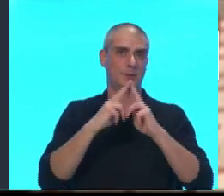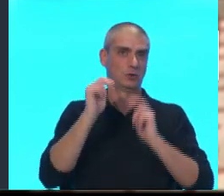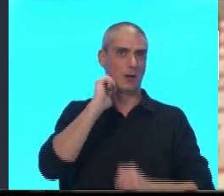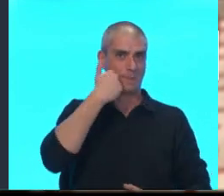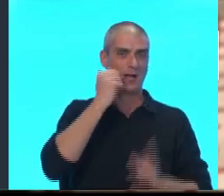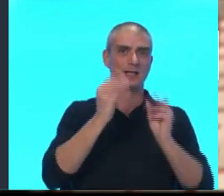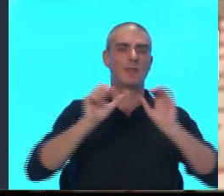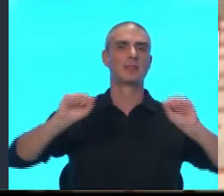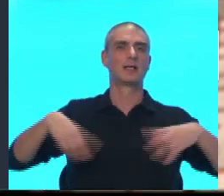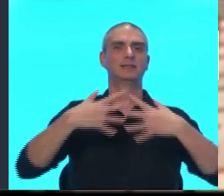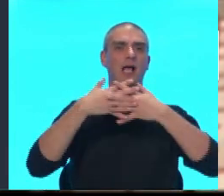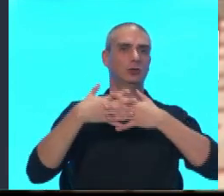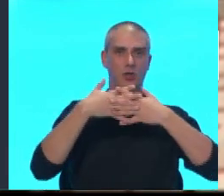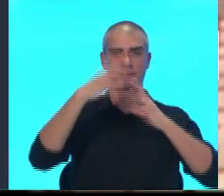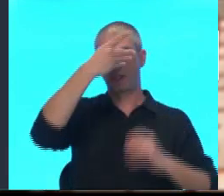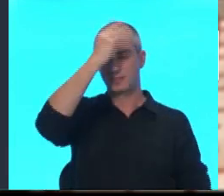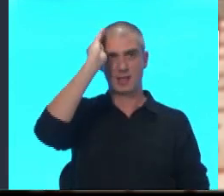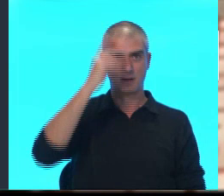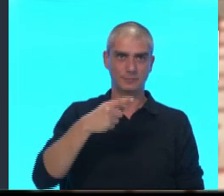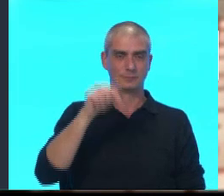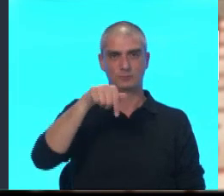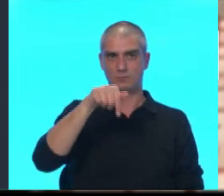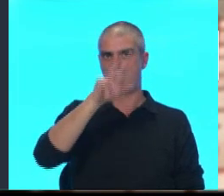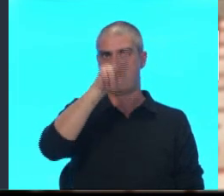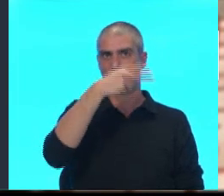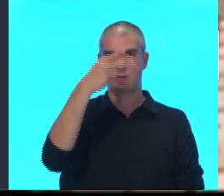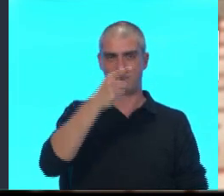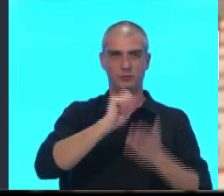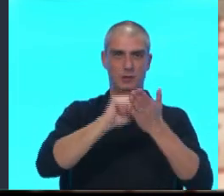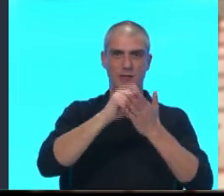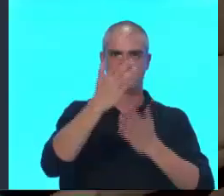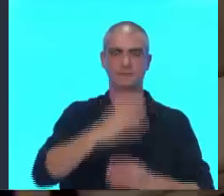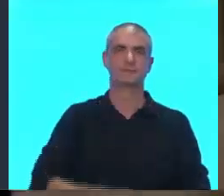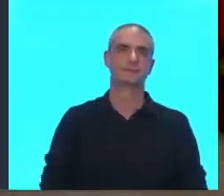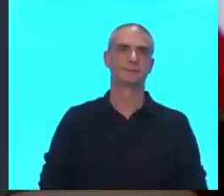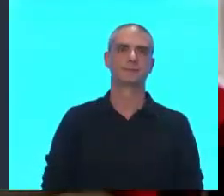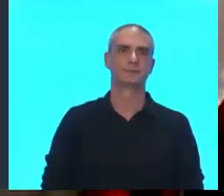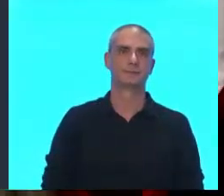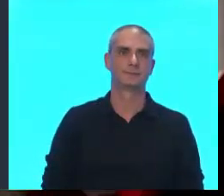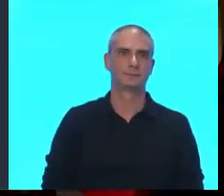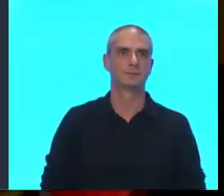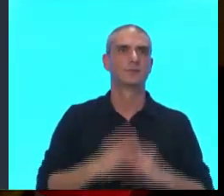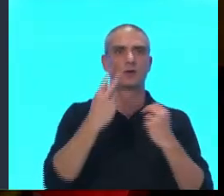מחר עם הנשיא האמריקני דונלד טראמפ כאן בדבוס, בכתבה שהכנו.